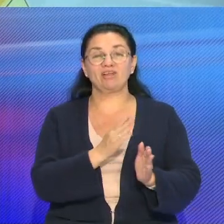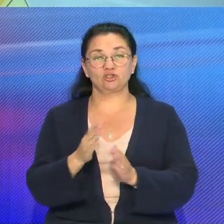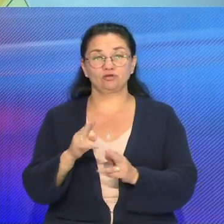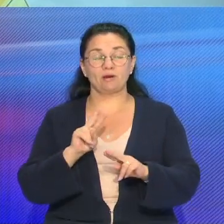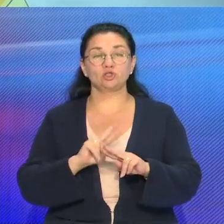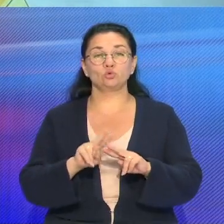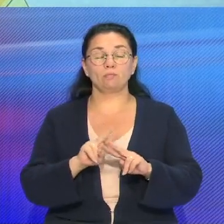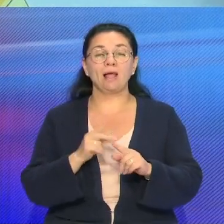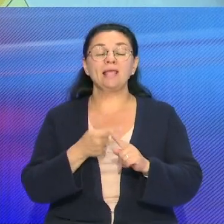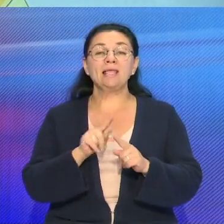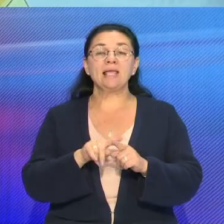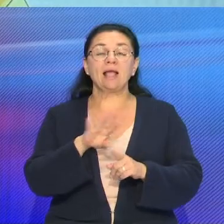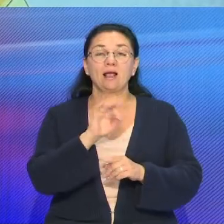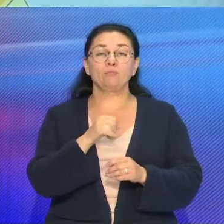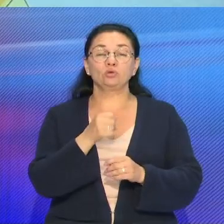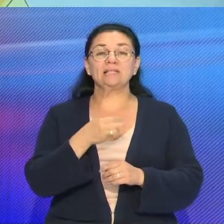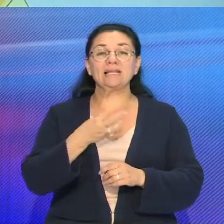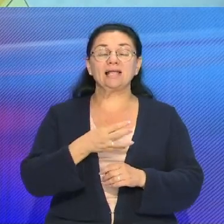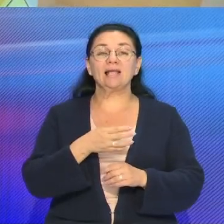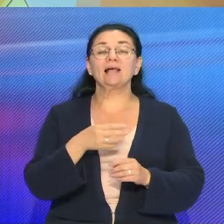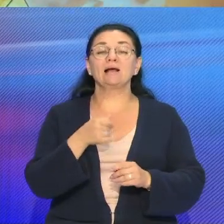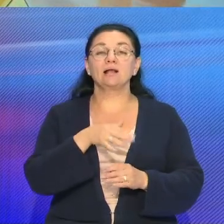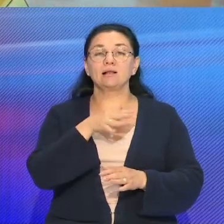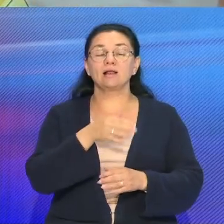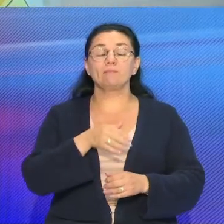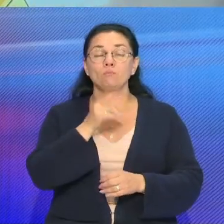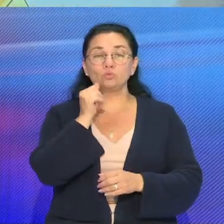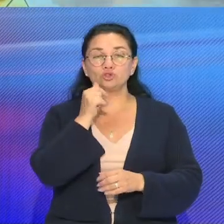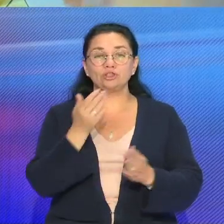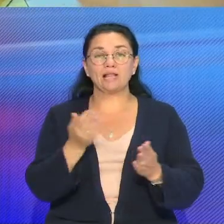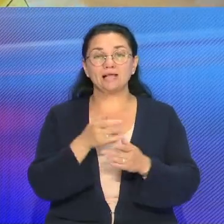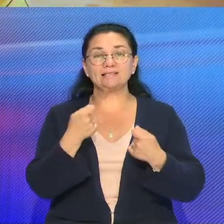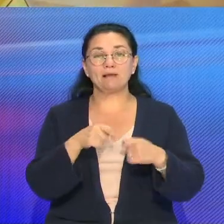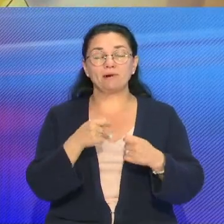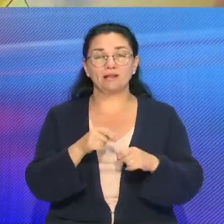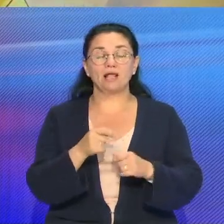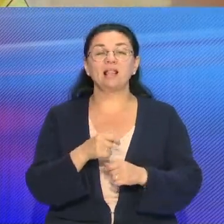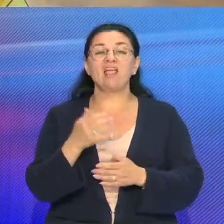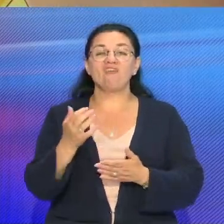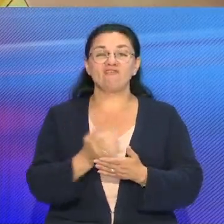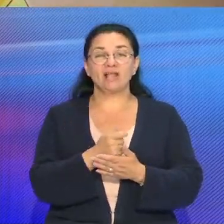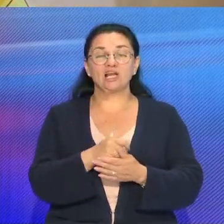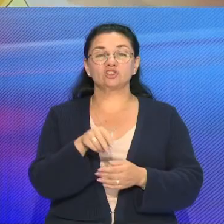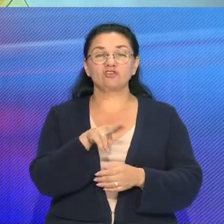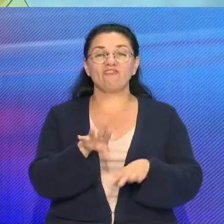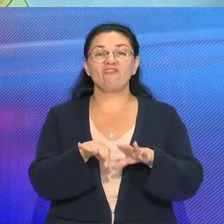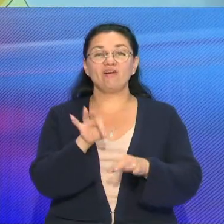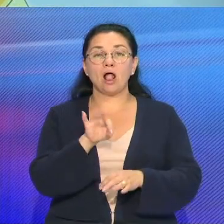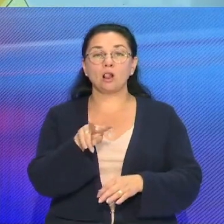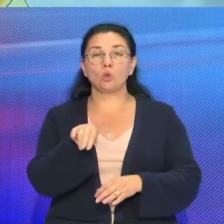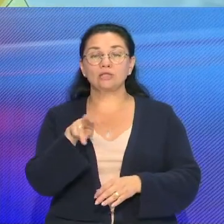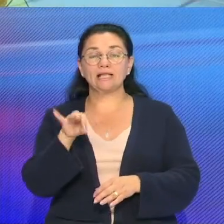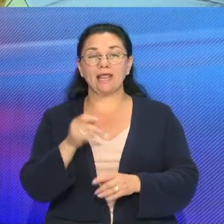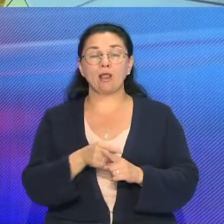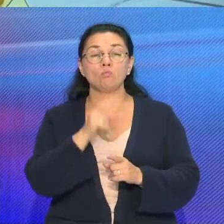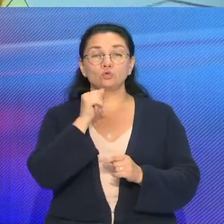Такое пакаранне панясе 33-гадовы жыхар Бераставіцкага раёна за продаж выйгрышу ў латарэі. Дарэчы, за махлярства мужчына